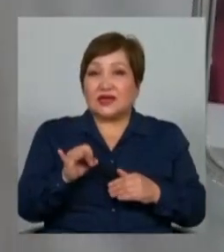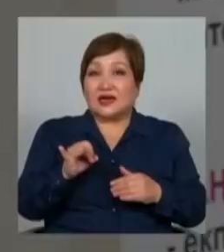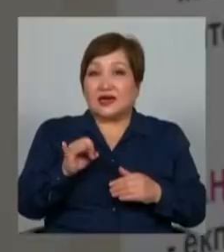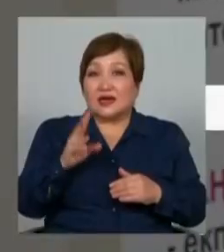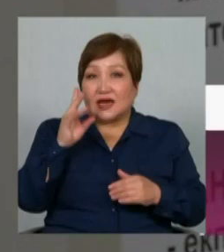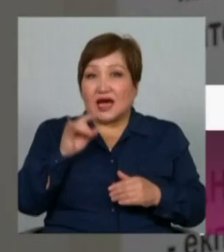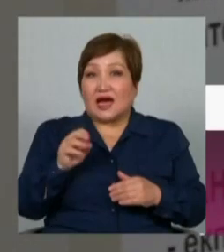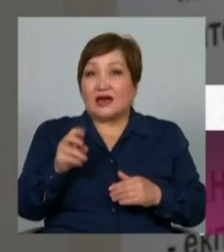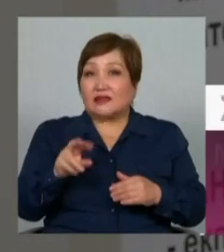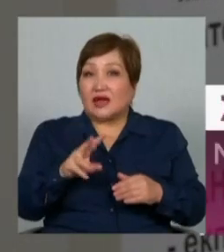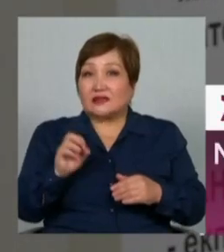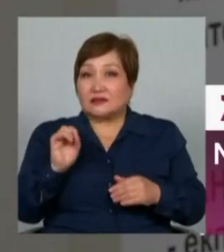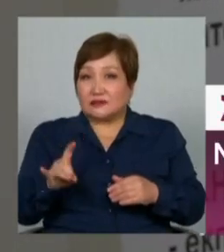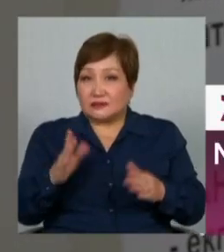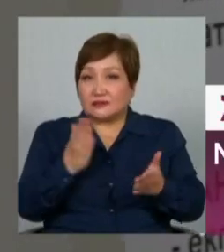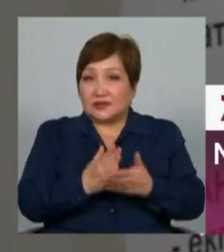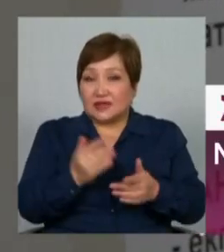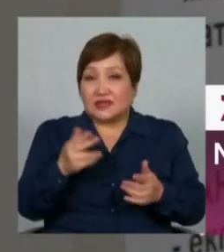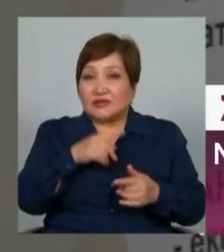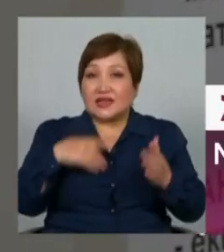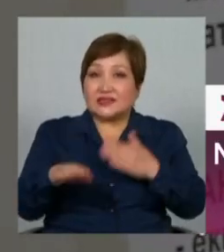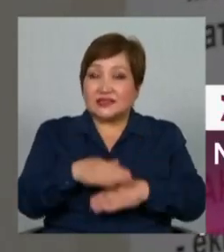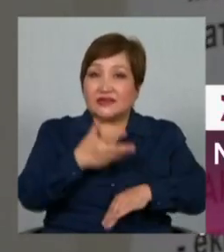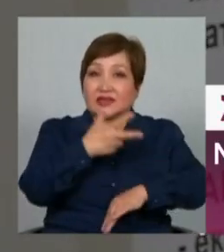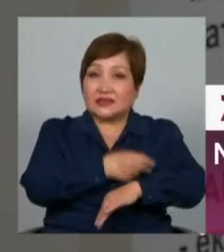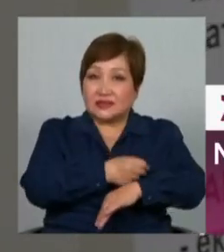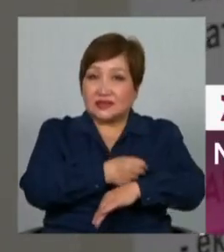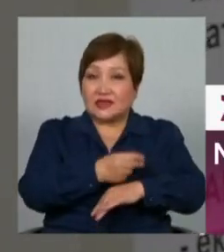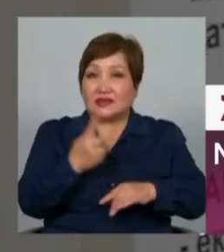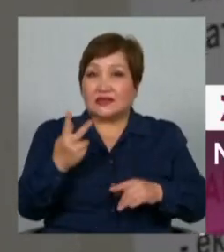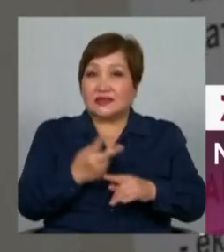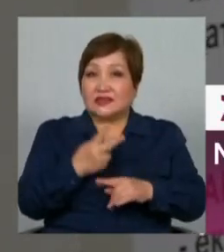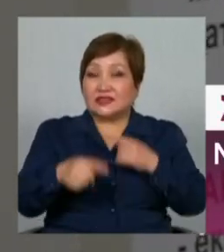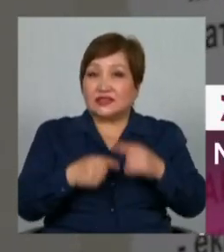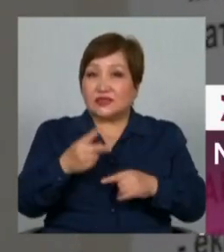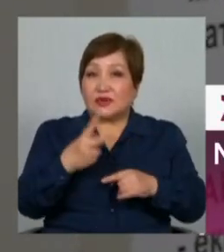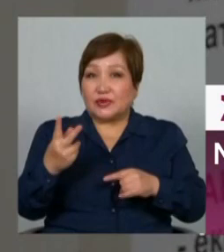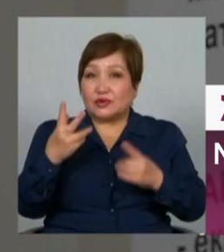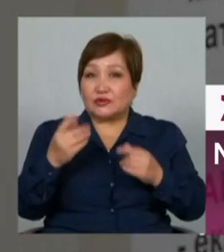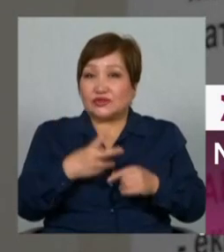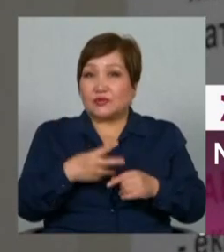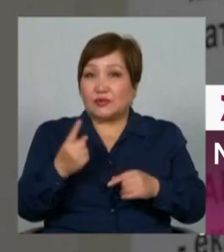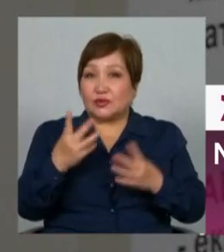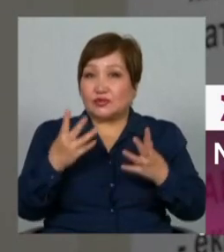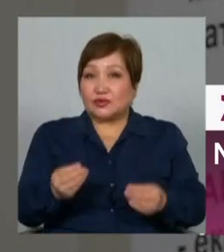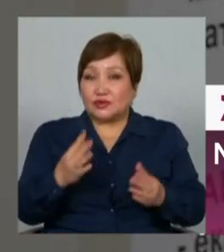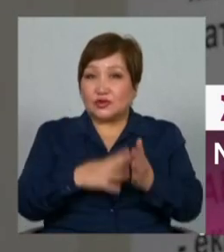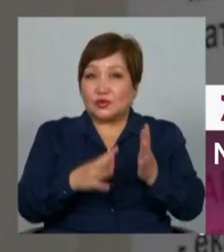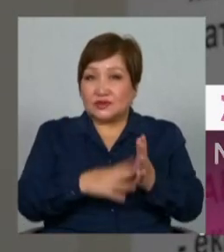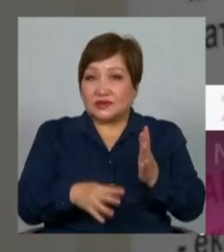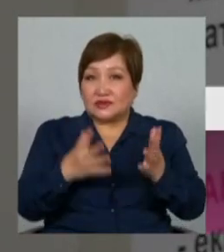Айырмашылыға онда особо жоқ шыны керек. На российский вакцинада екі орталығы 21 күннен 90 күнге дейін созса